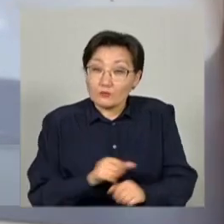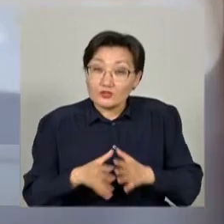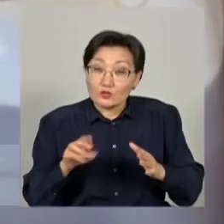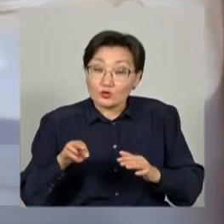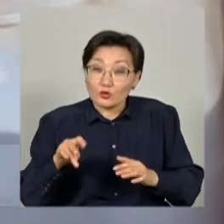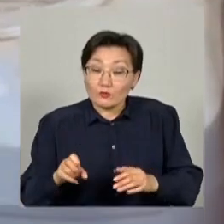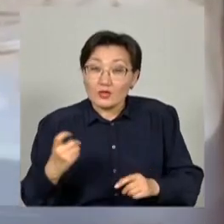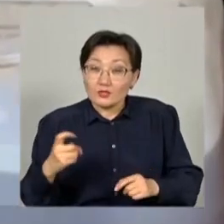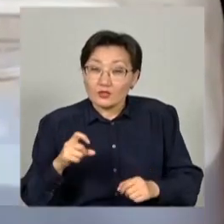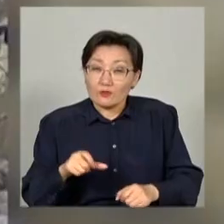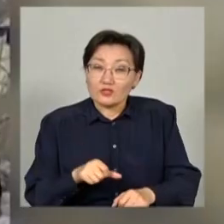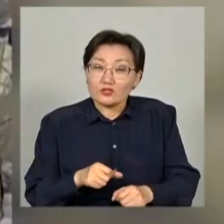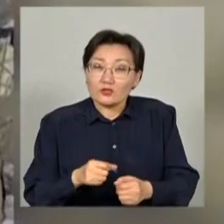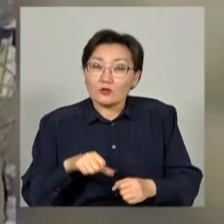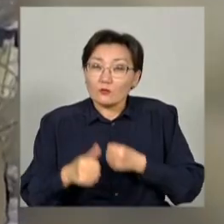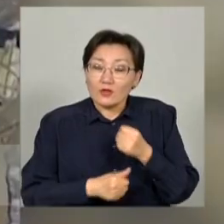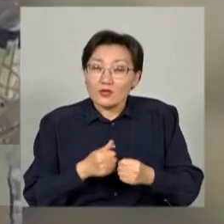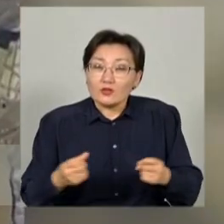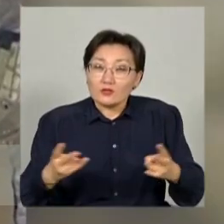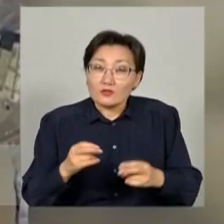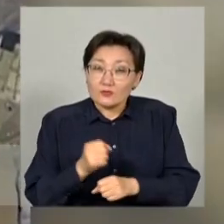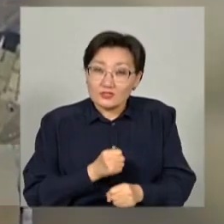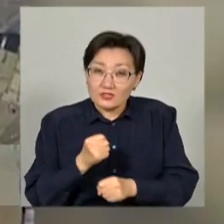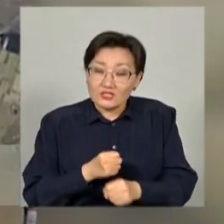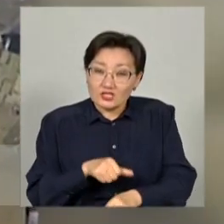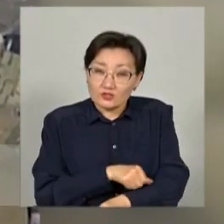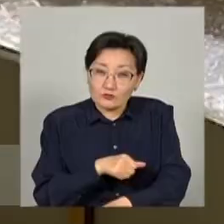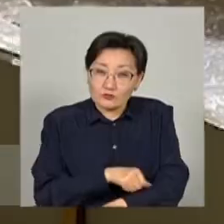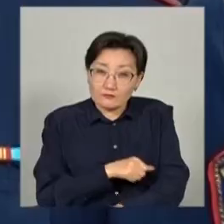тонны химических реактивов, предназначенных для изготовления наркотиков.